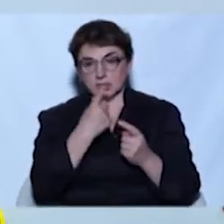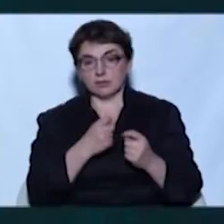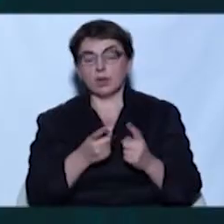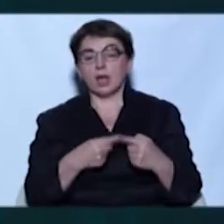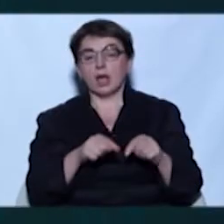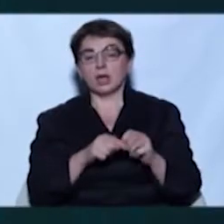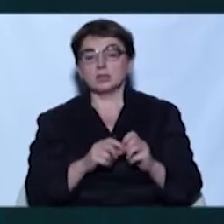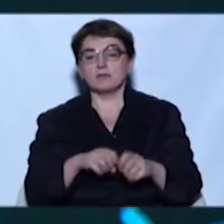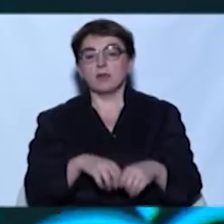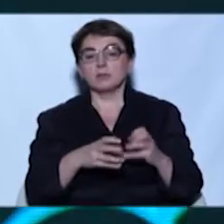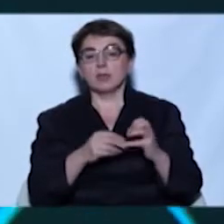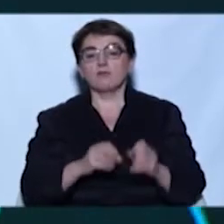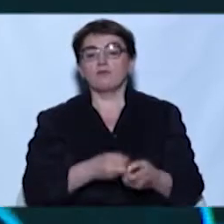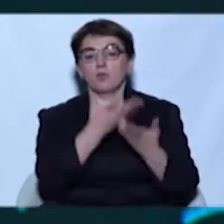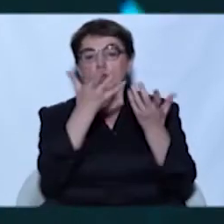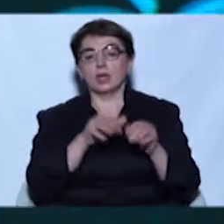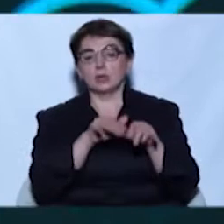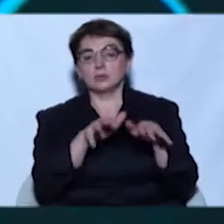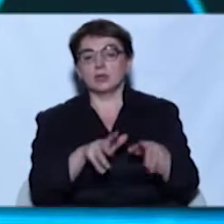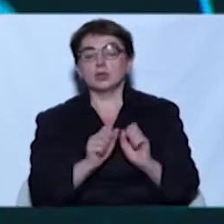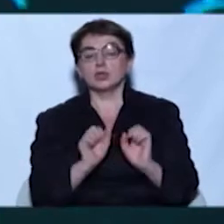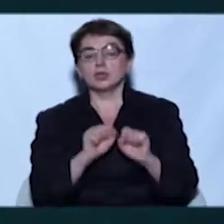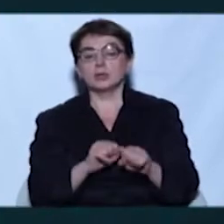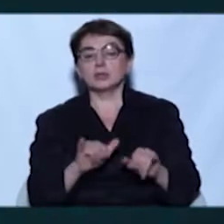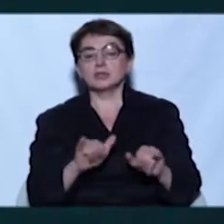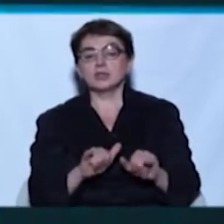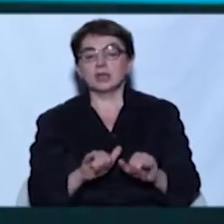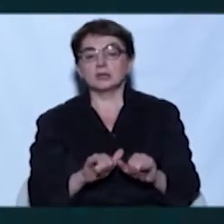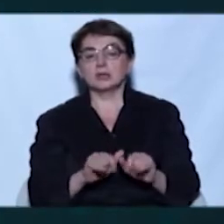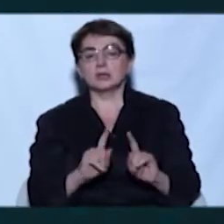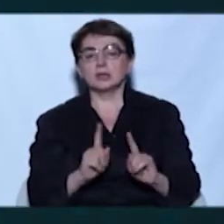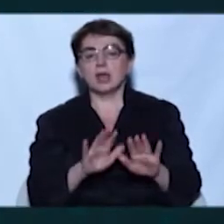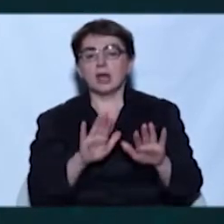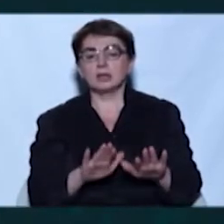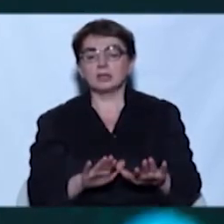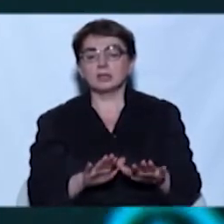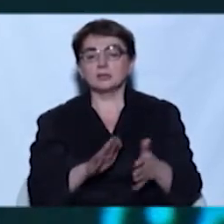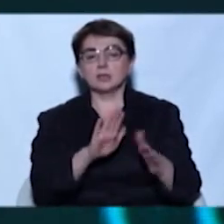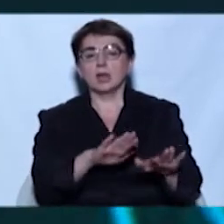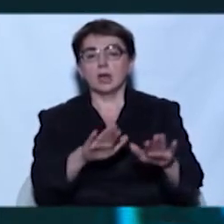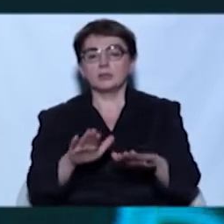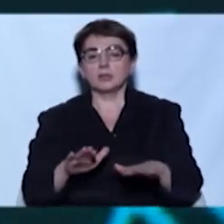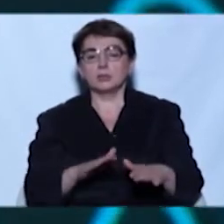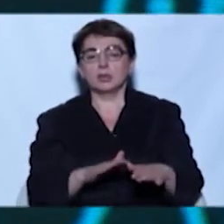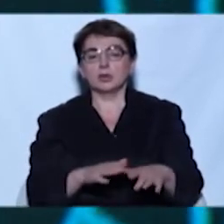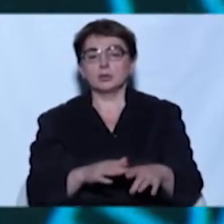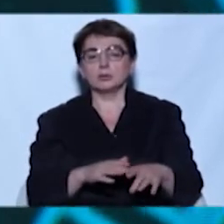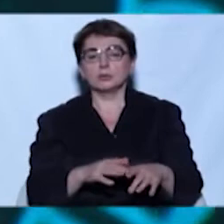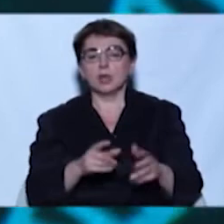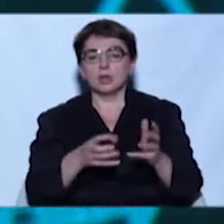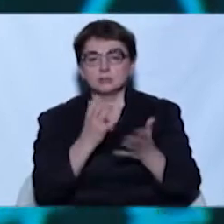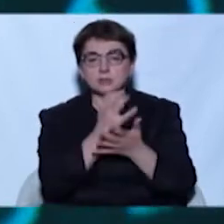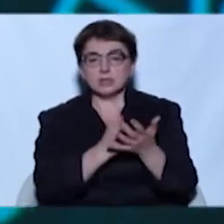ვულკანების ამოფრქვევა, შეგვიძლია დავადგინოთ სად, რა ადგილებში მდებარეობს